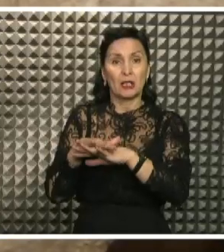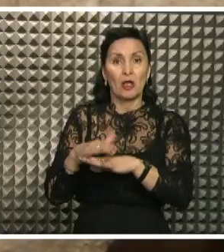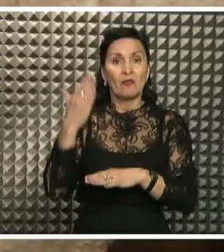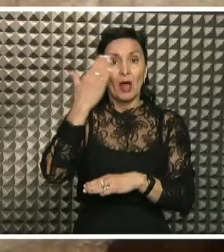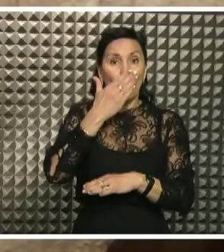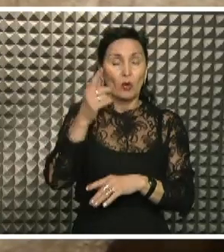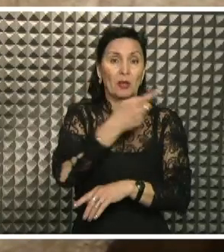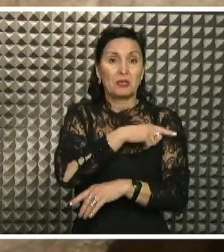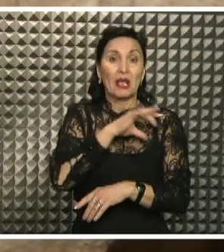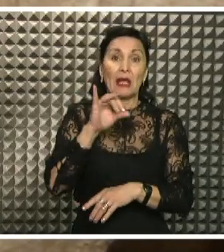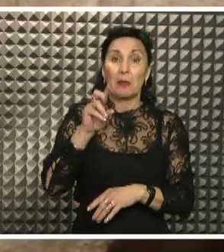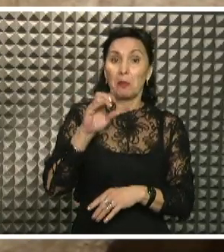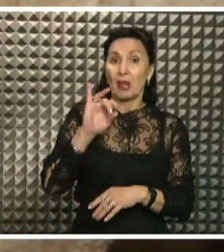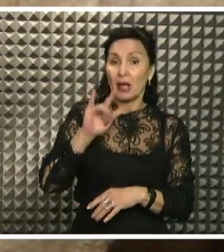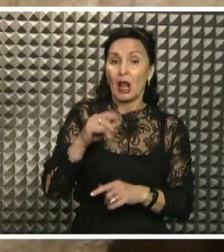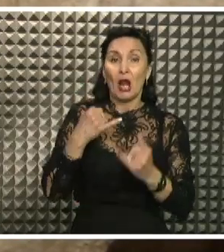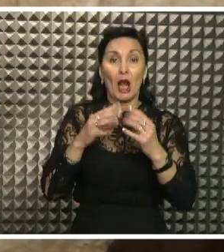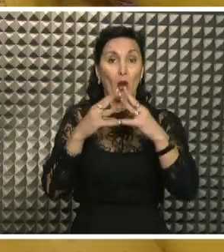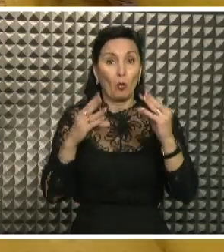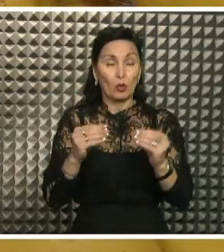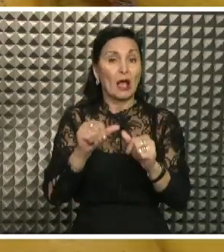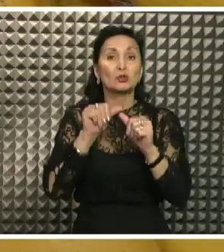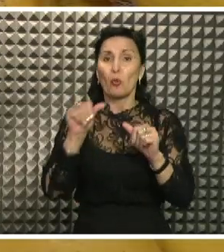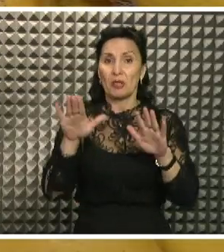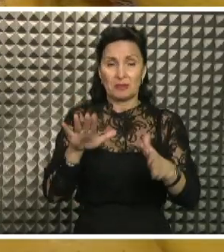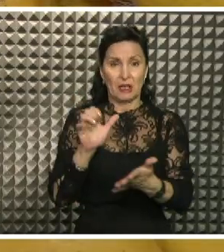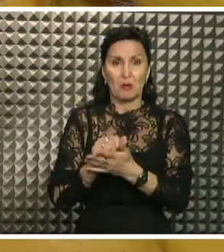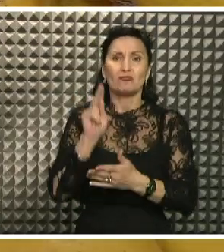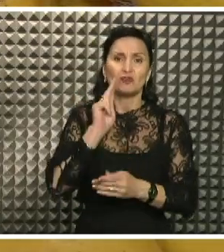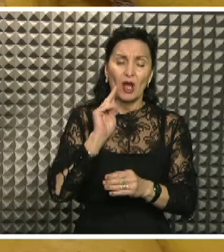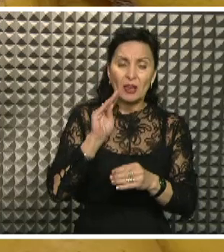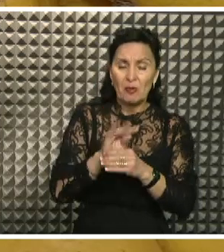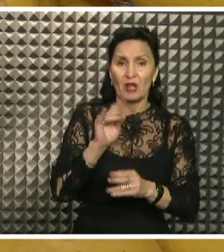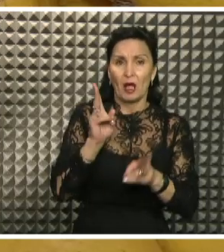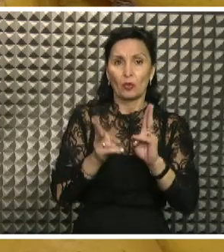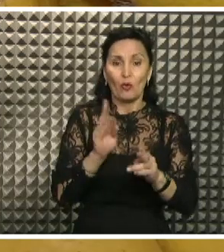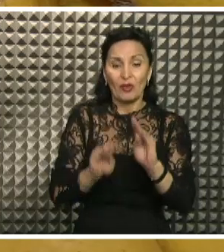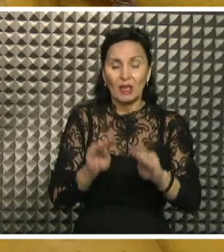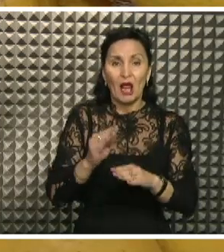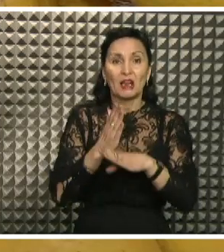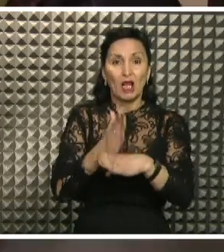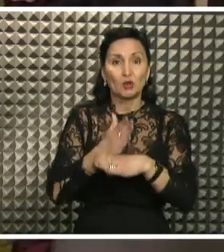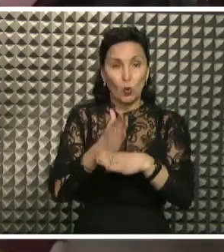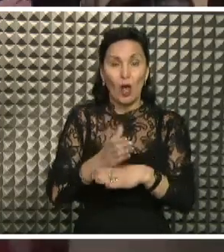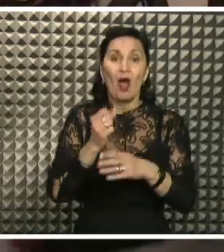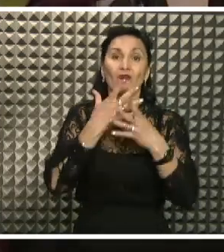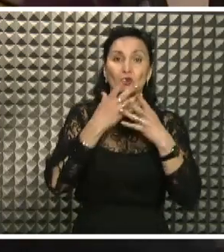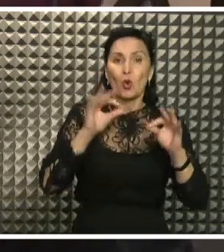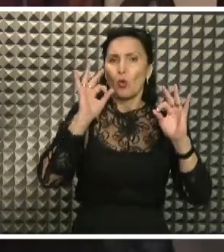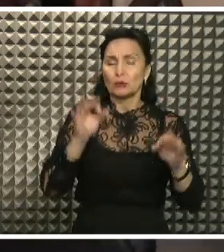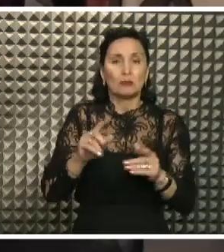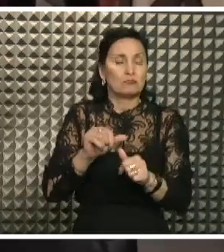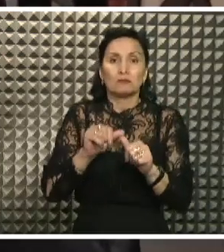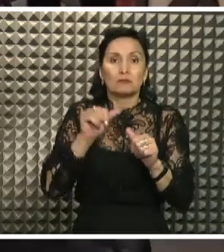народной медицине имбирь и лимон занимают особенное место. Их добавляют в чай и готовят настои. А весной и осенью спрос на них